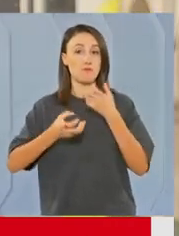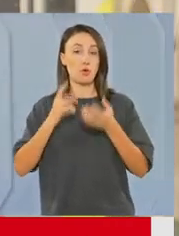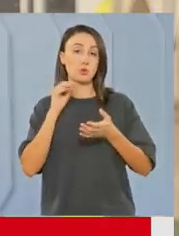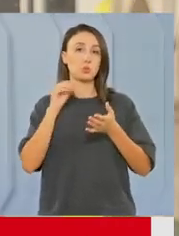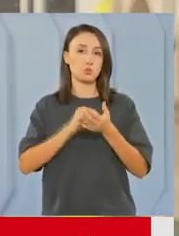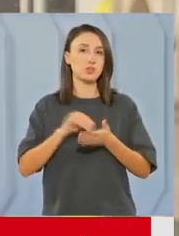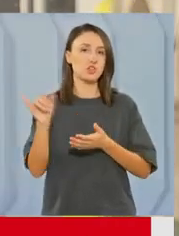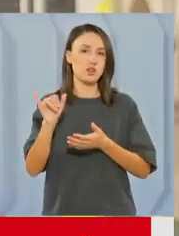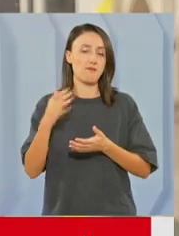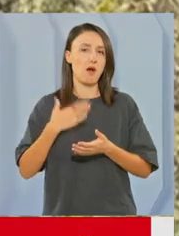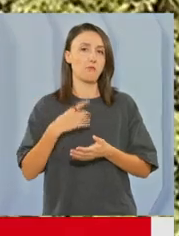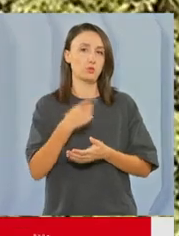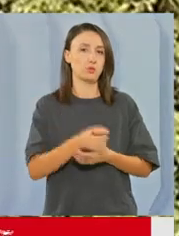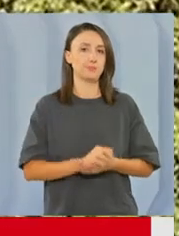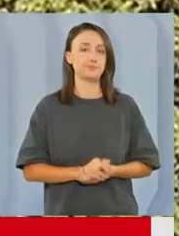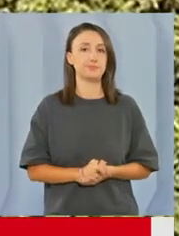pus intenționat.